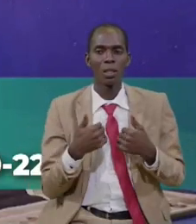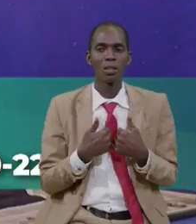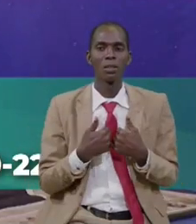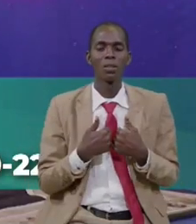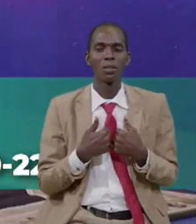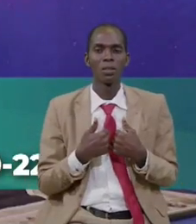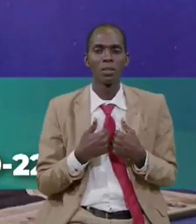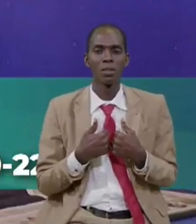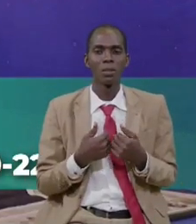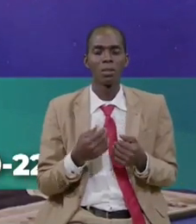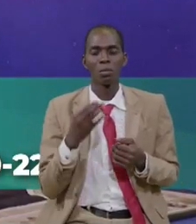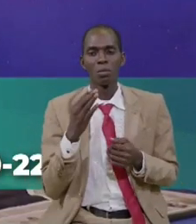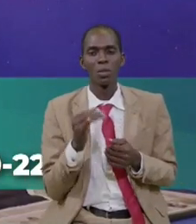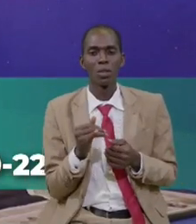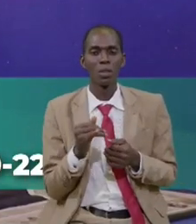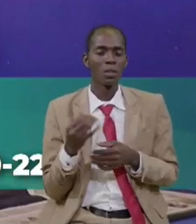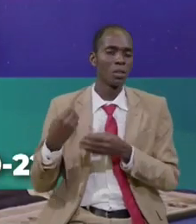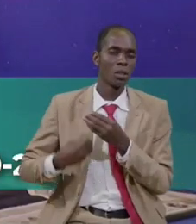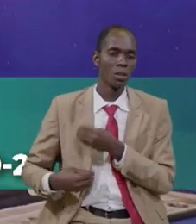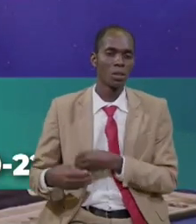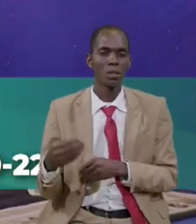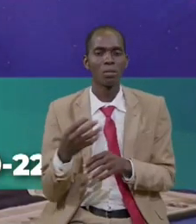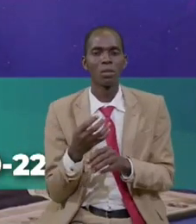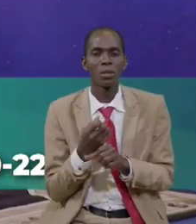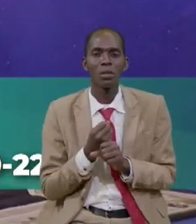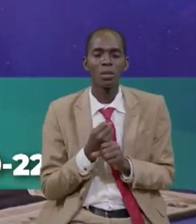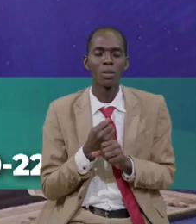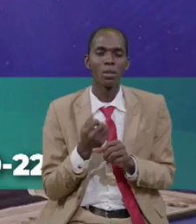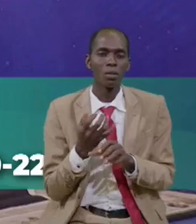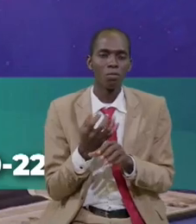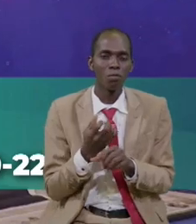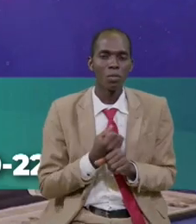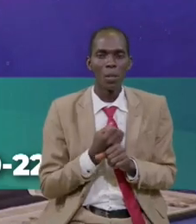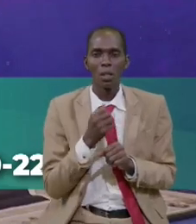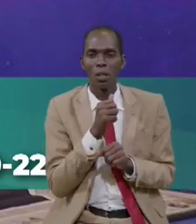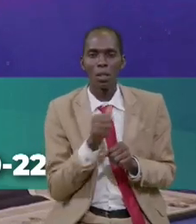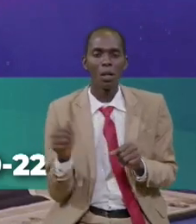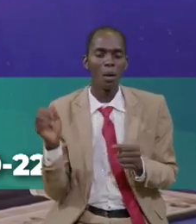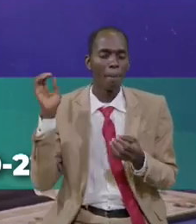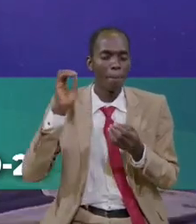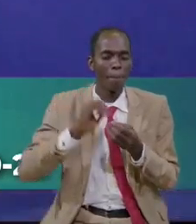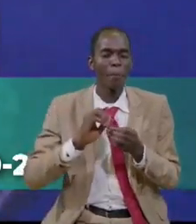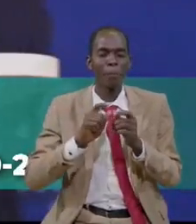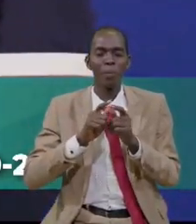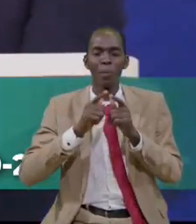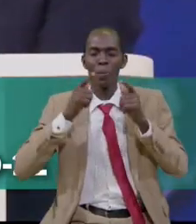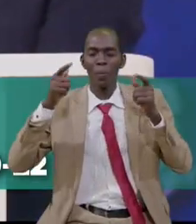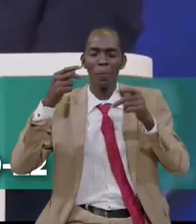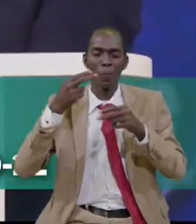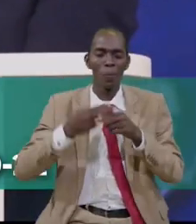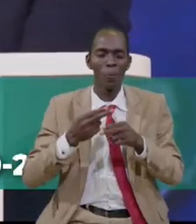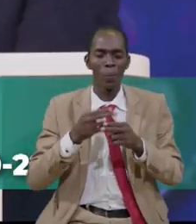plus excellent que le leur. Obtenu d'un nom plus excellent que le